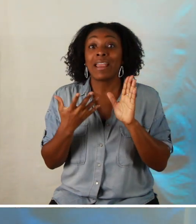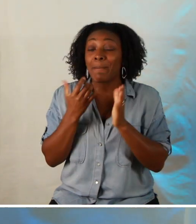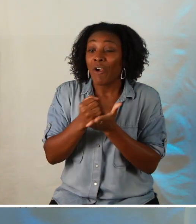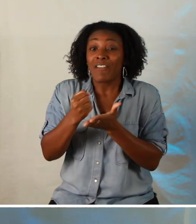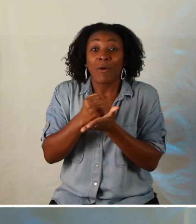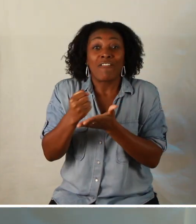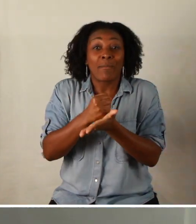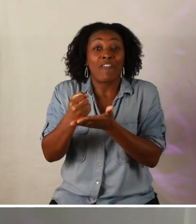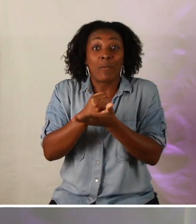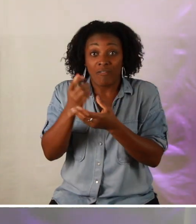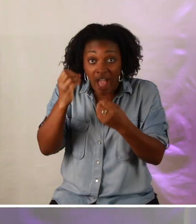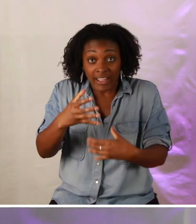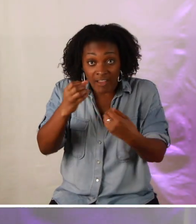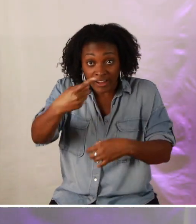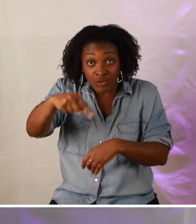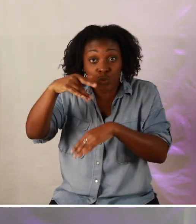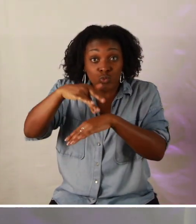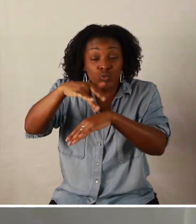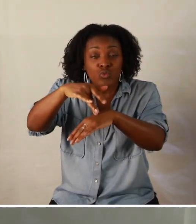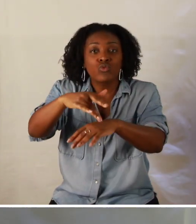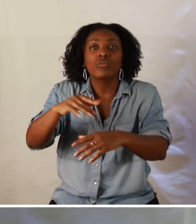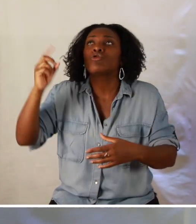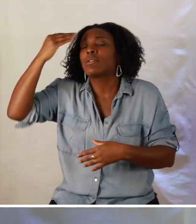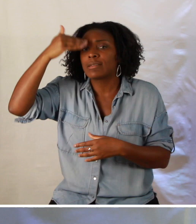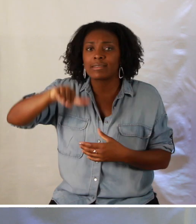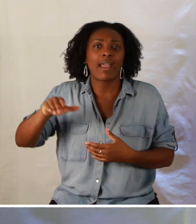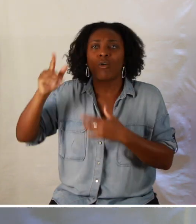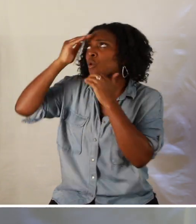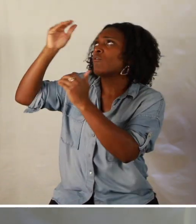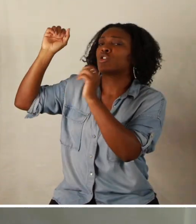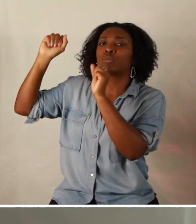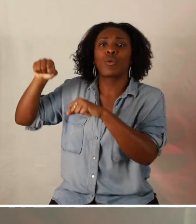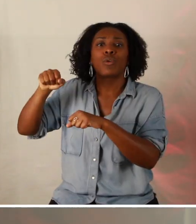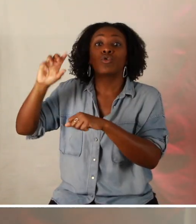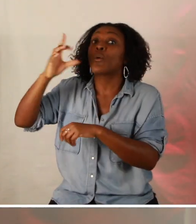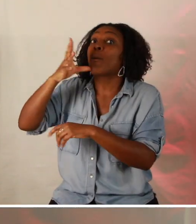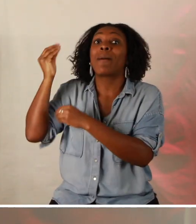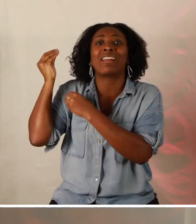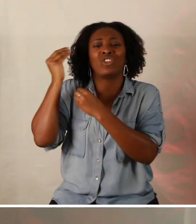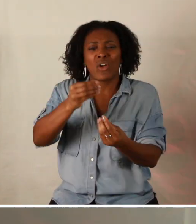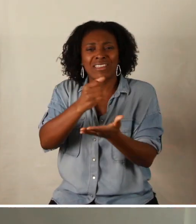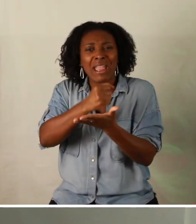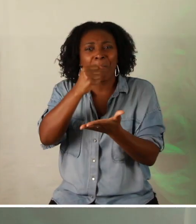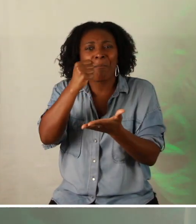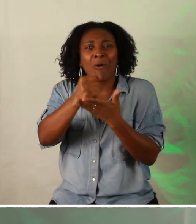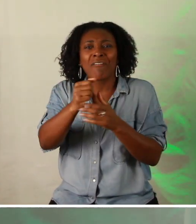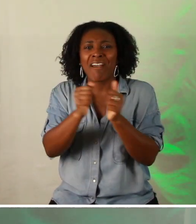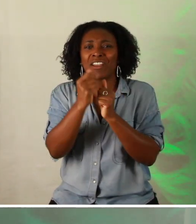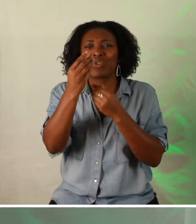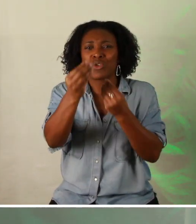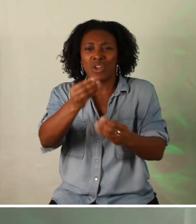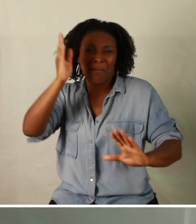humaine. Or Dieu est digne de confiance. Il ne permettra pas que vous soyez mis à l'épreuve au-delà de vos